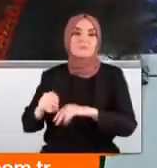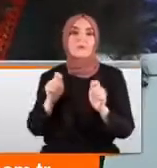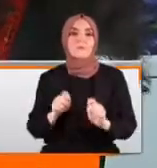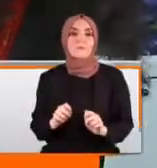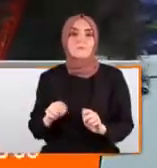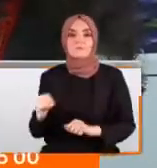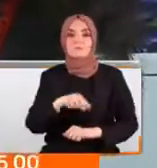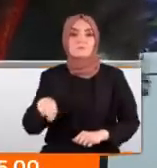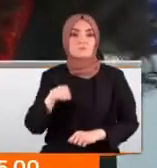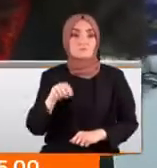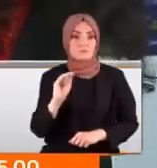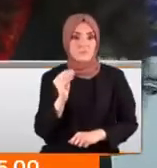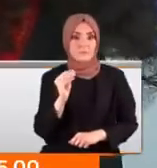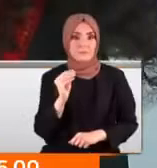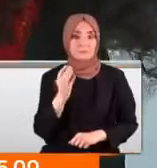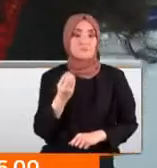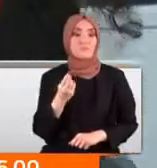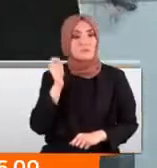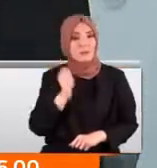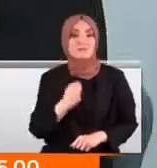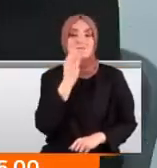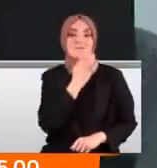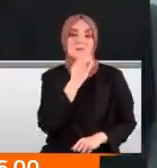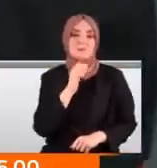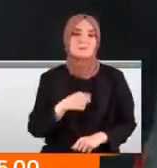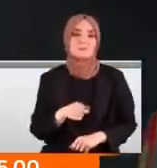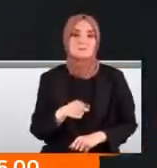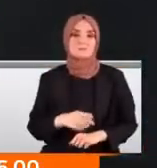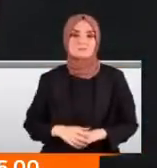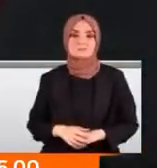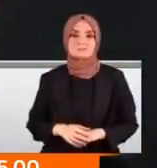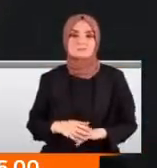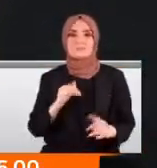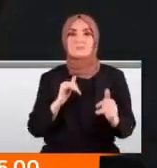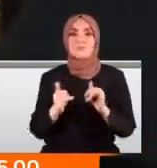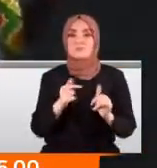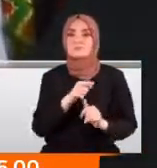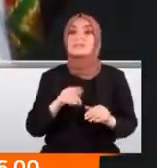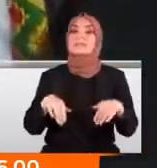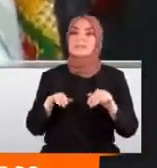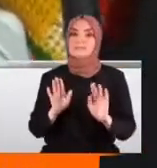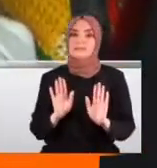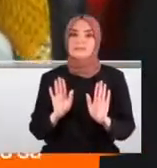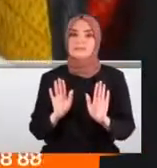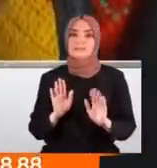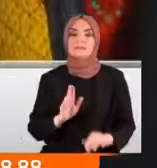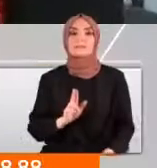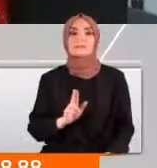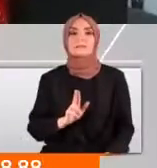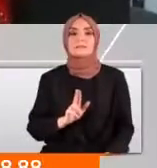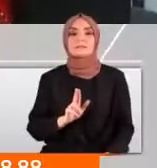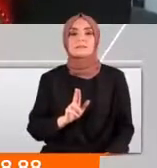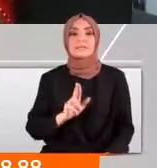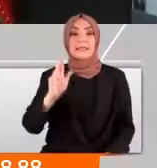çok gerçeğe benzer bebekler. Oyuncak pek sayılmıyor. 7 yıldır ki bez